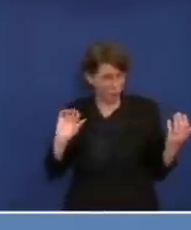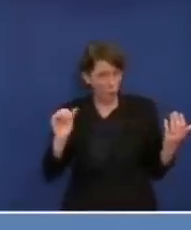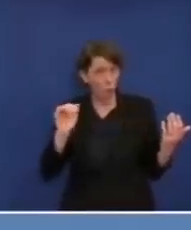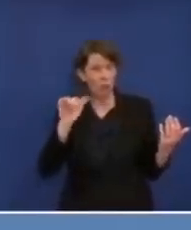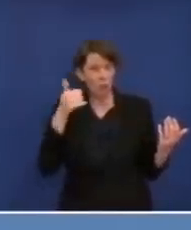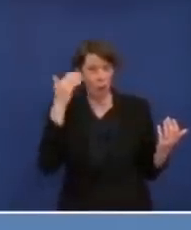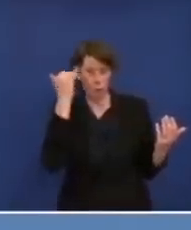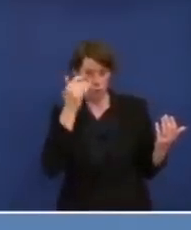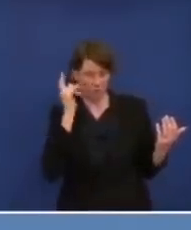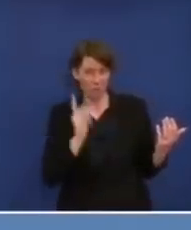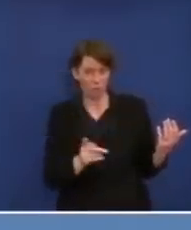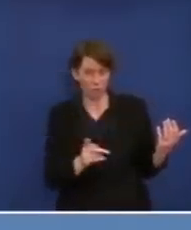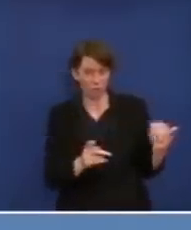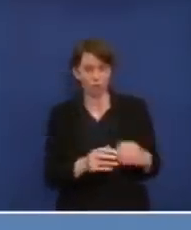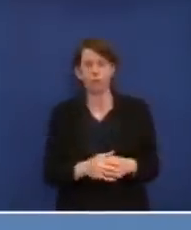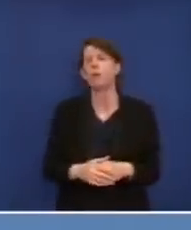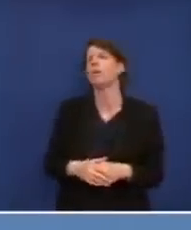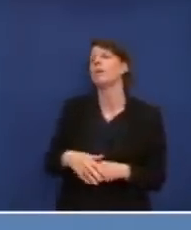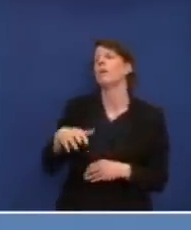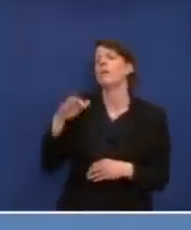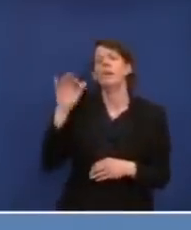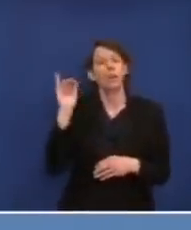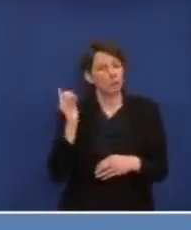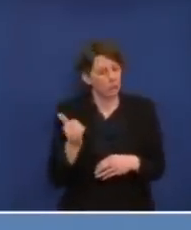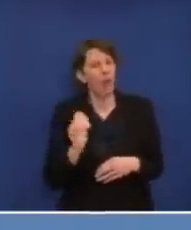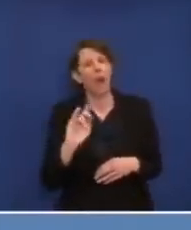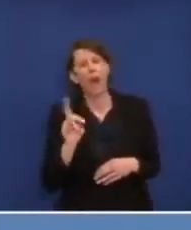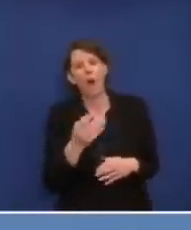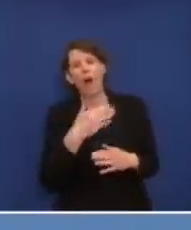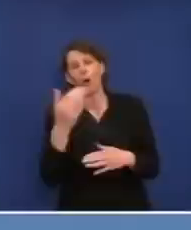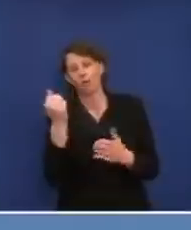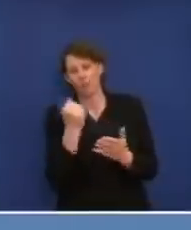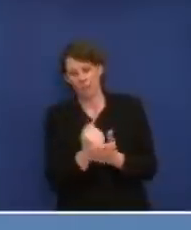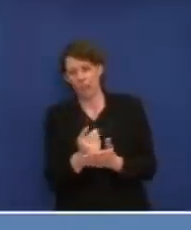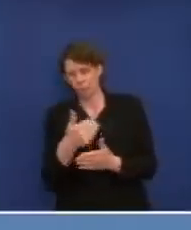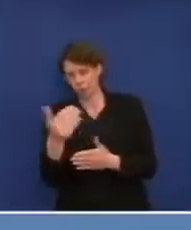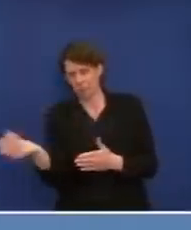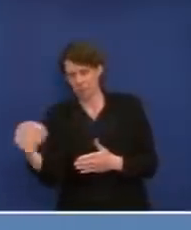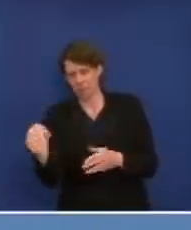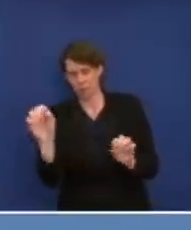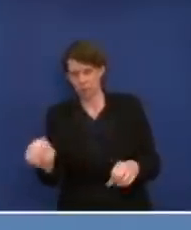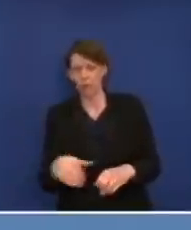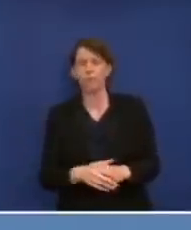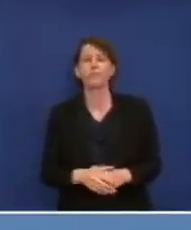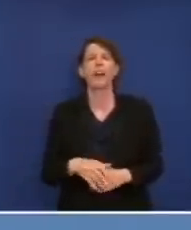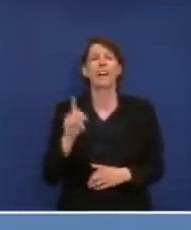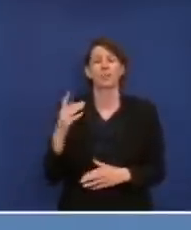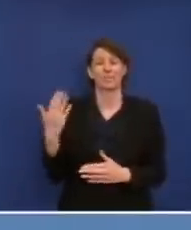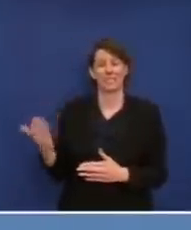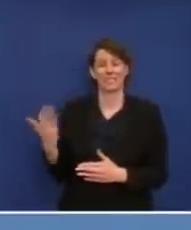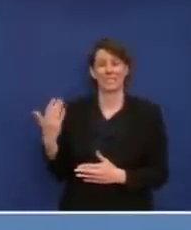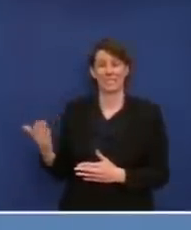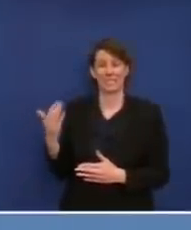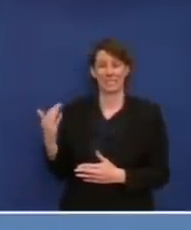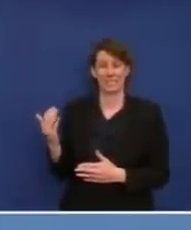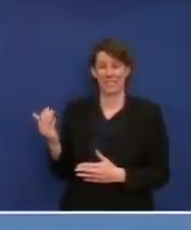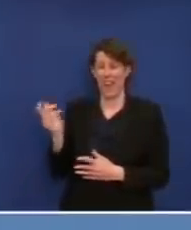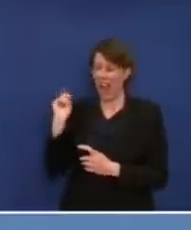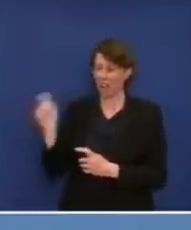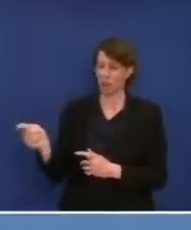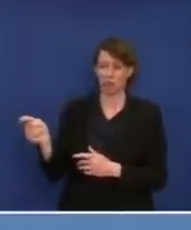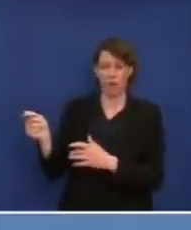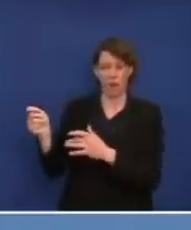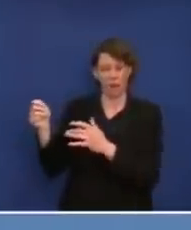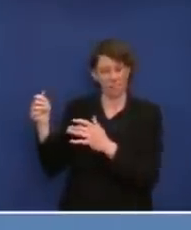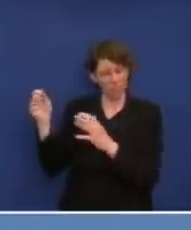Ja, also kann gerne auch den Kollegen des Auswärtigen Amtes dazu. Zunächst einmal steht dieser wirklich abscheuliche Anschlag